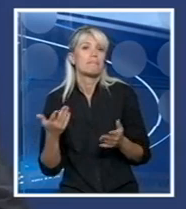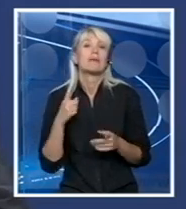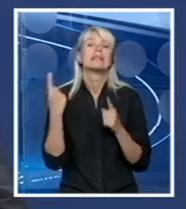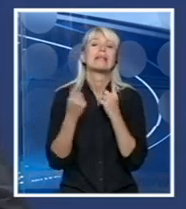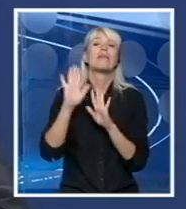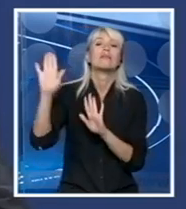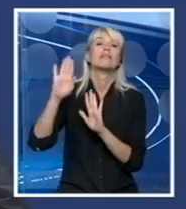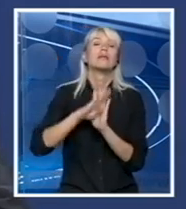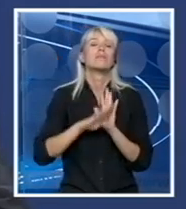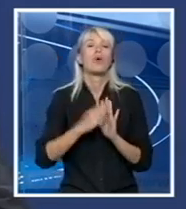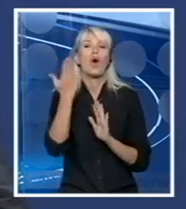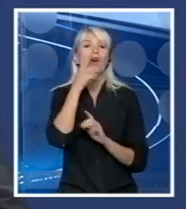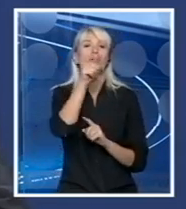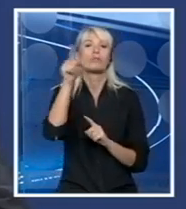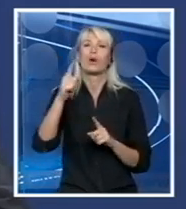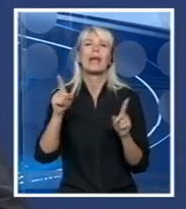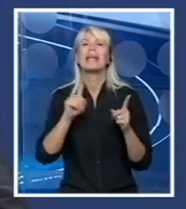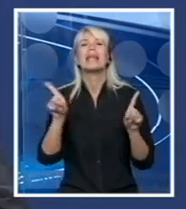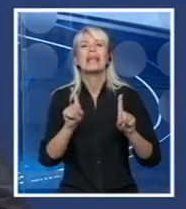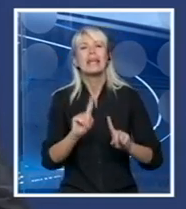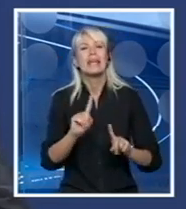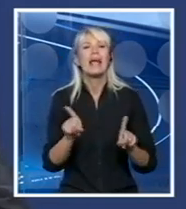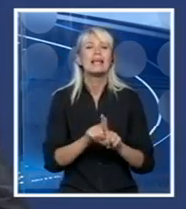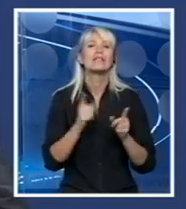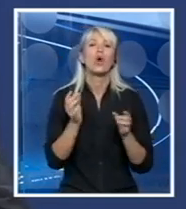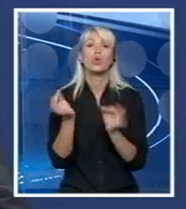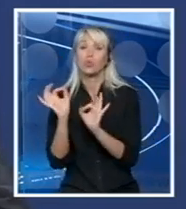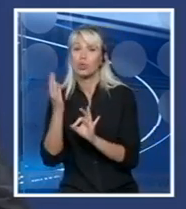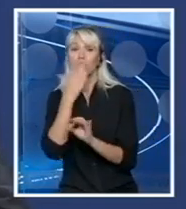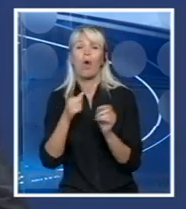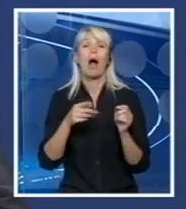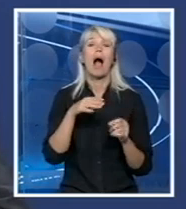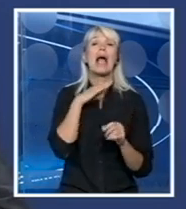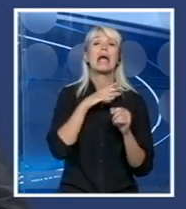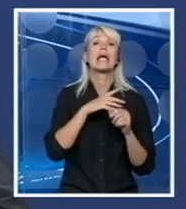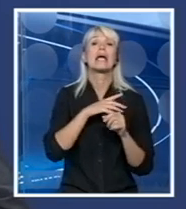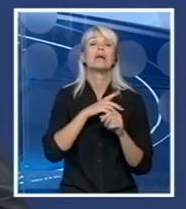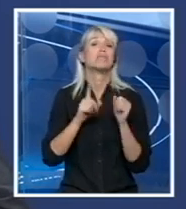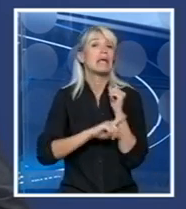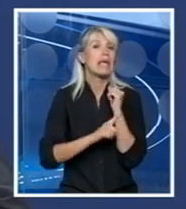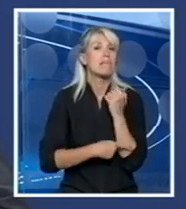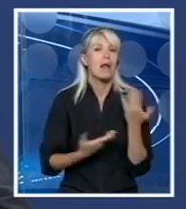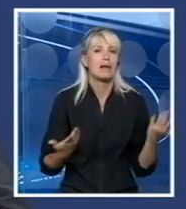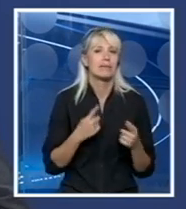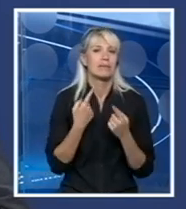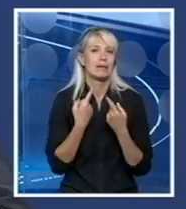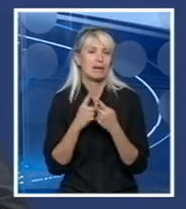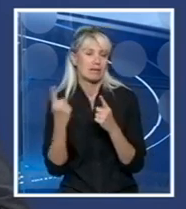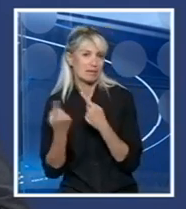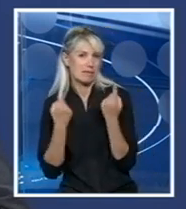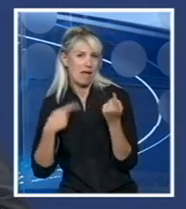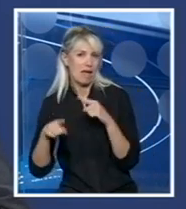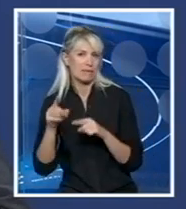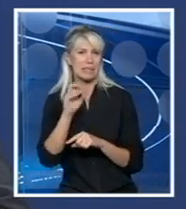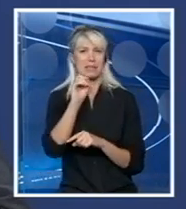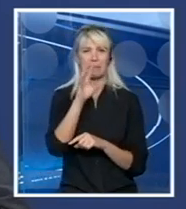programa. Jer nije isto dalje gimnazija i dalje srednja stručna škola. 15 područja rada imaju srednje stručne škole, imamo dualne modele